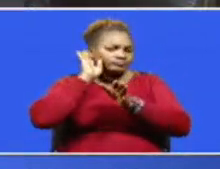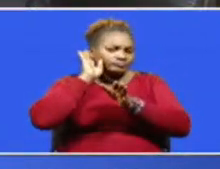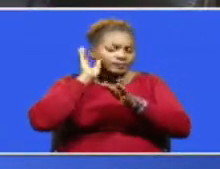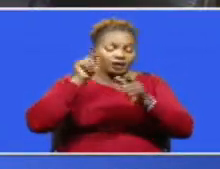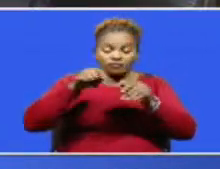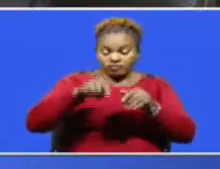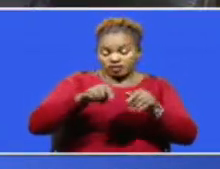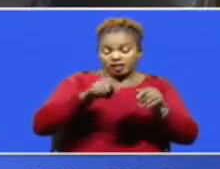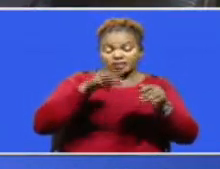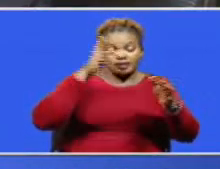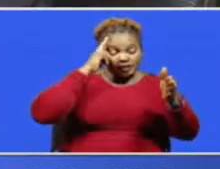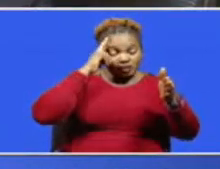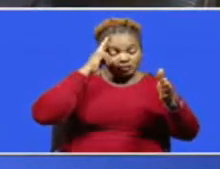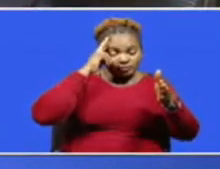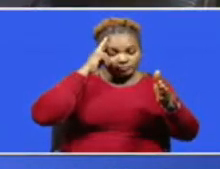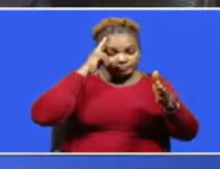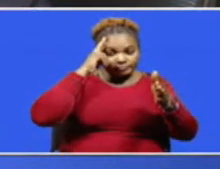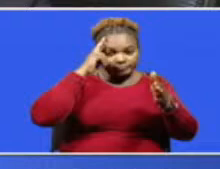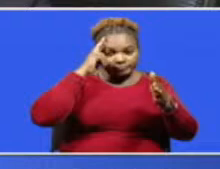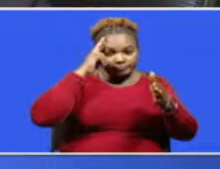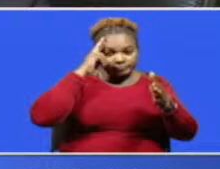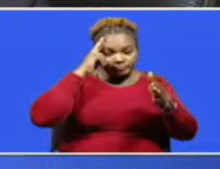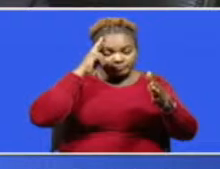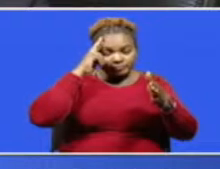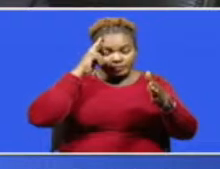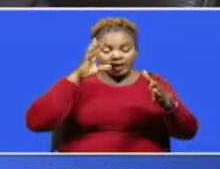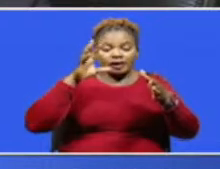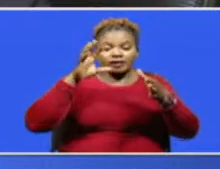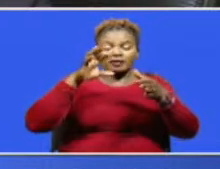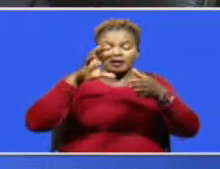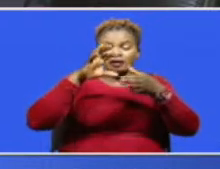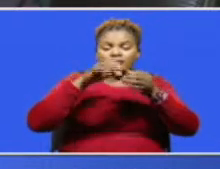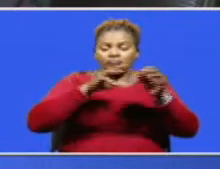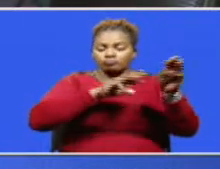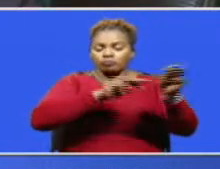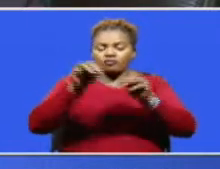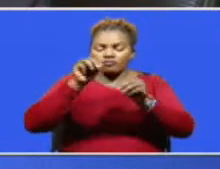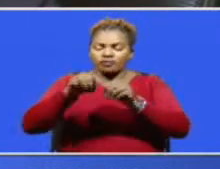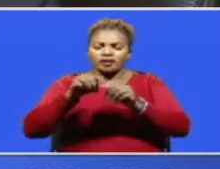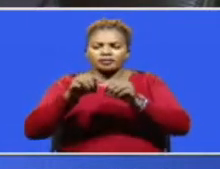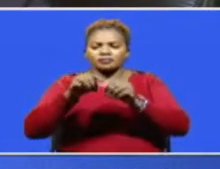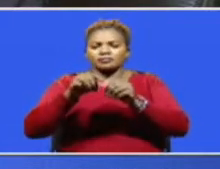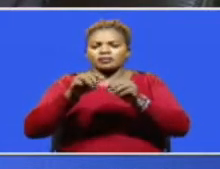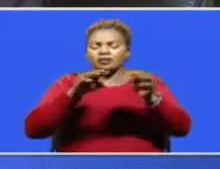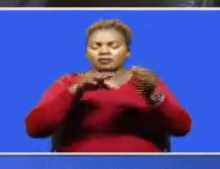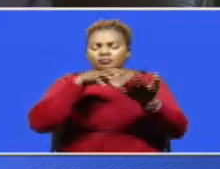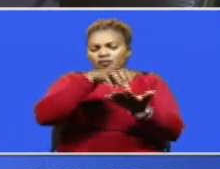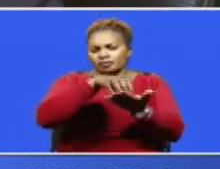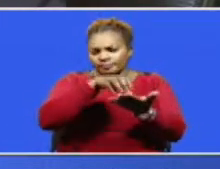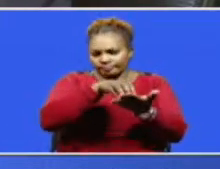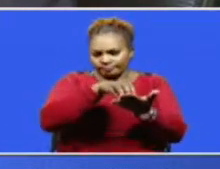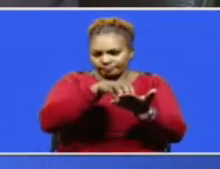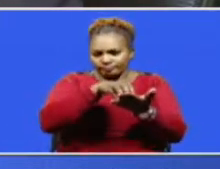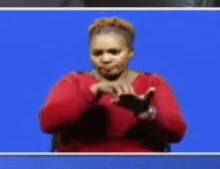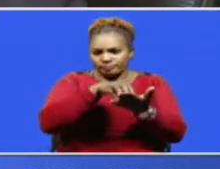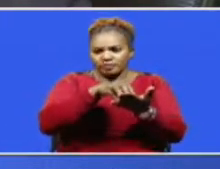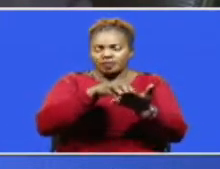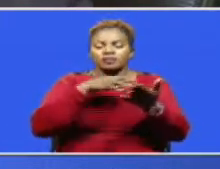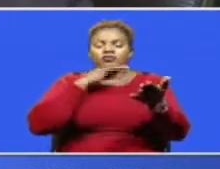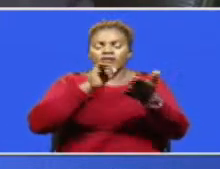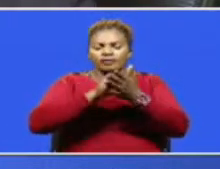reason that I am adjourning this matter of bail so that the